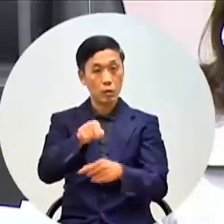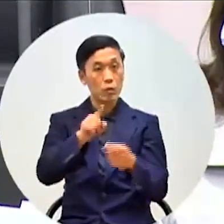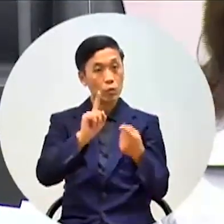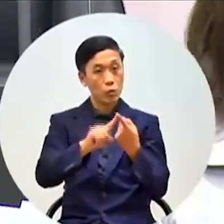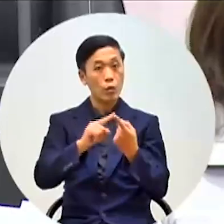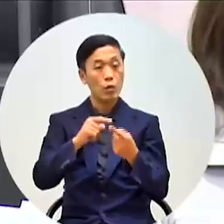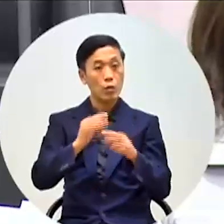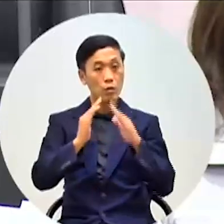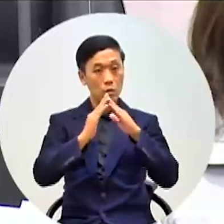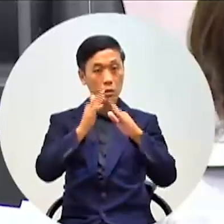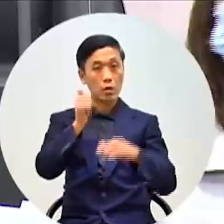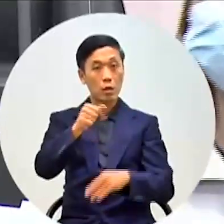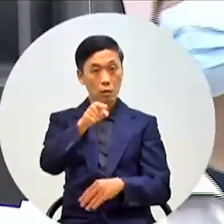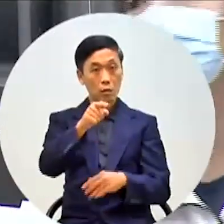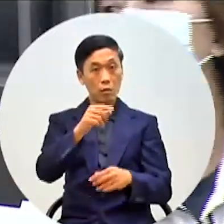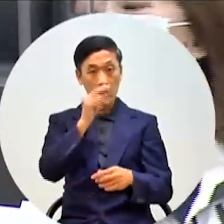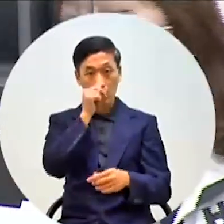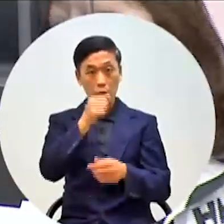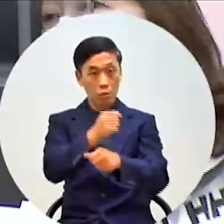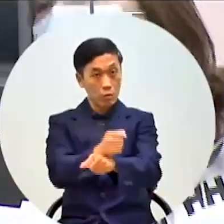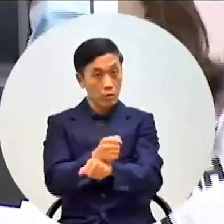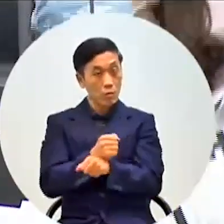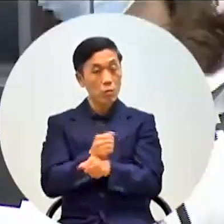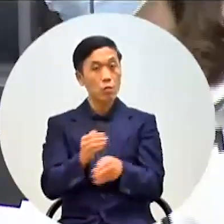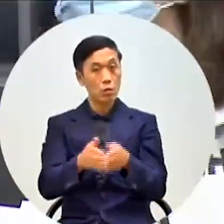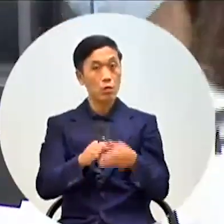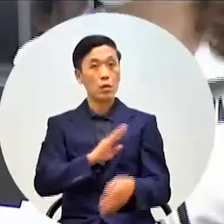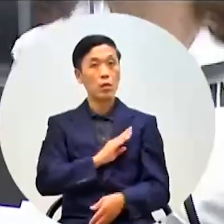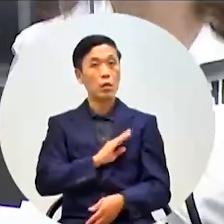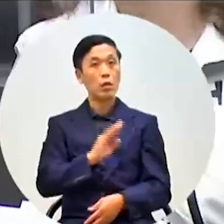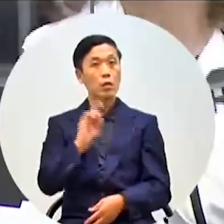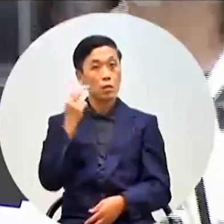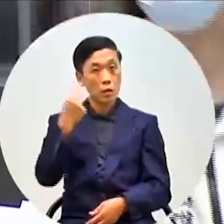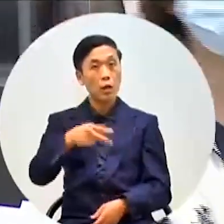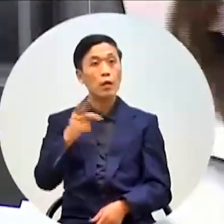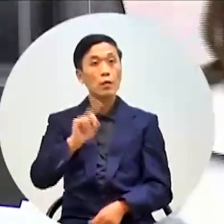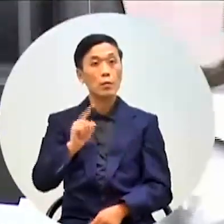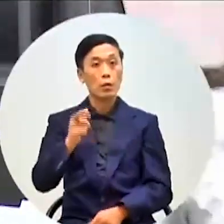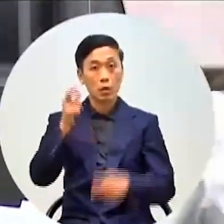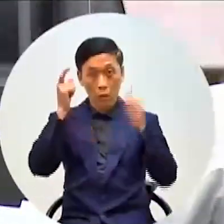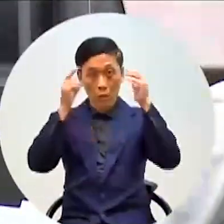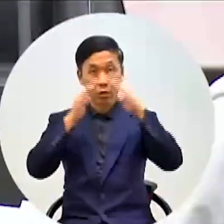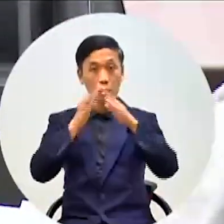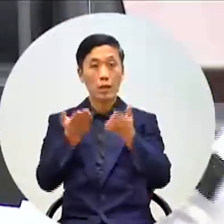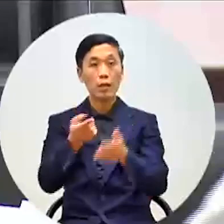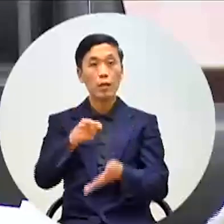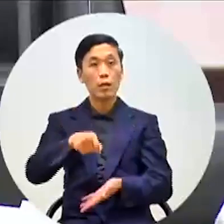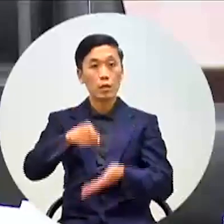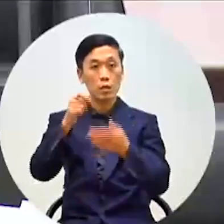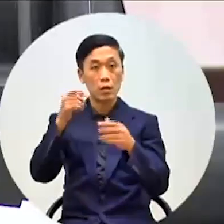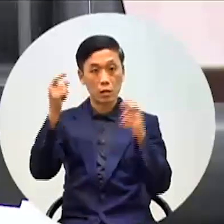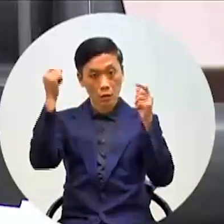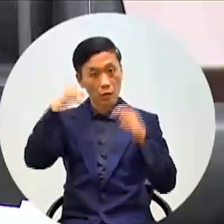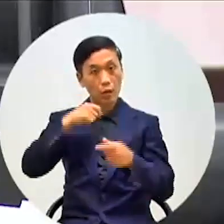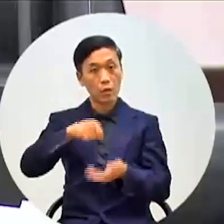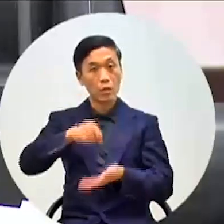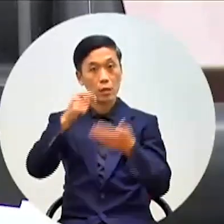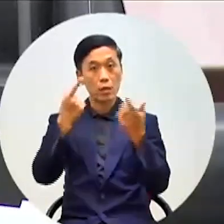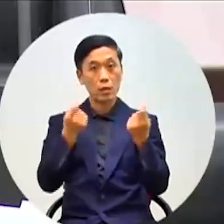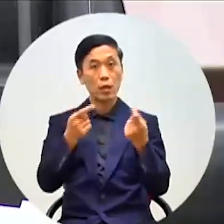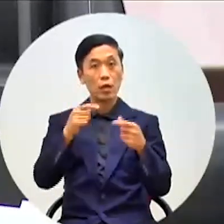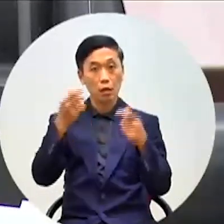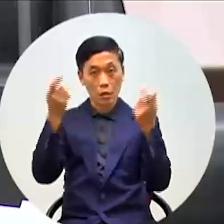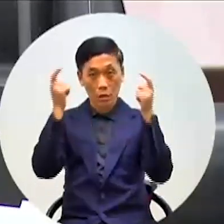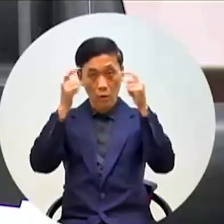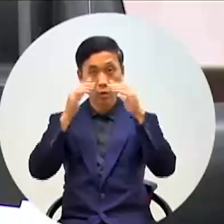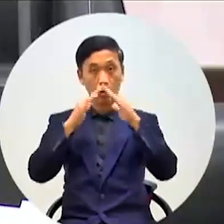一点你必须要特别的去注意。那另外就是呢，我们高雄刚刚大家都在讲的，早上也讲了，高雄重灾区的复